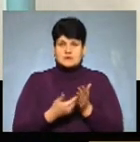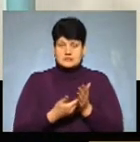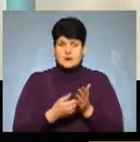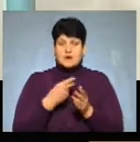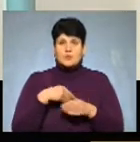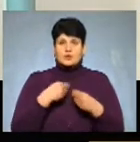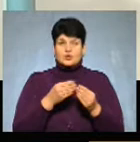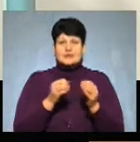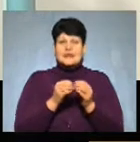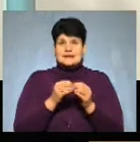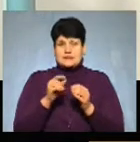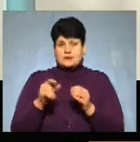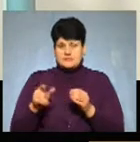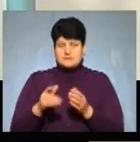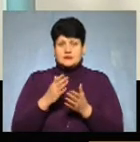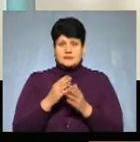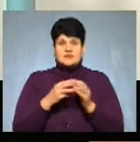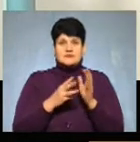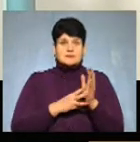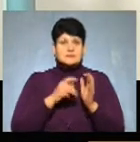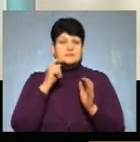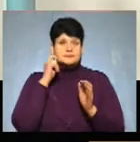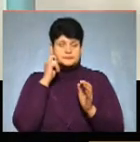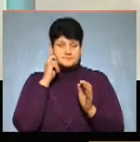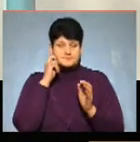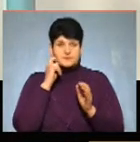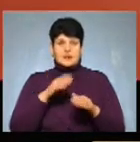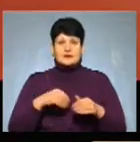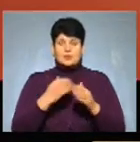зразка подають 10 осіб, які досягли 18-річного віку,